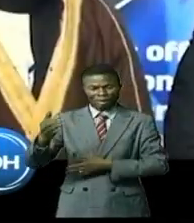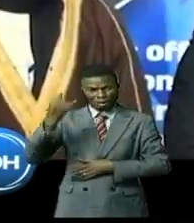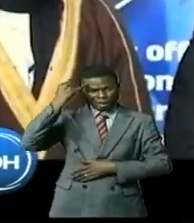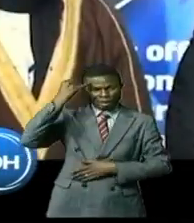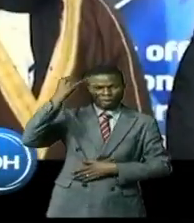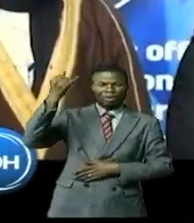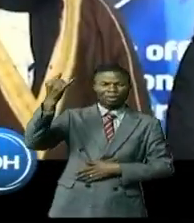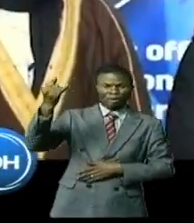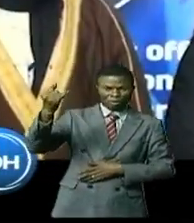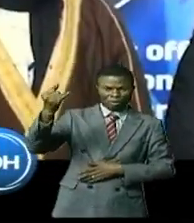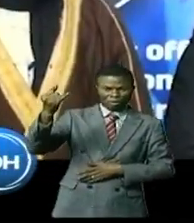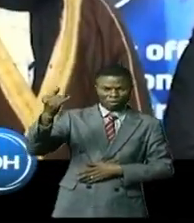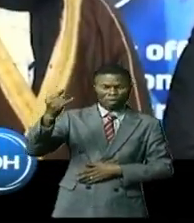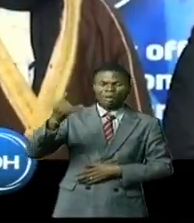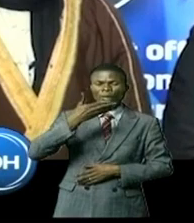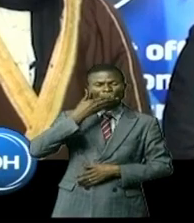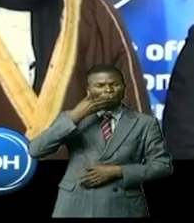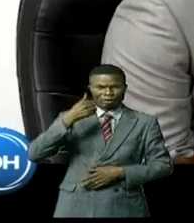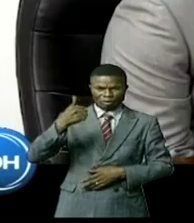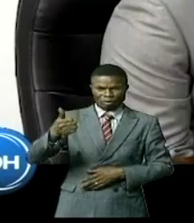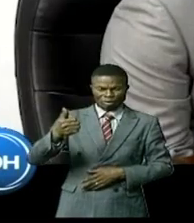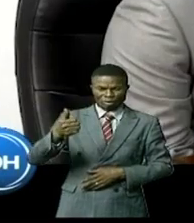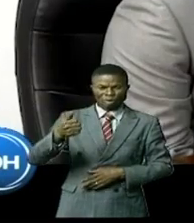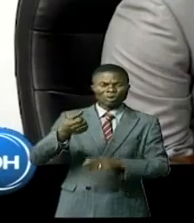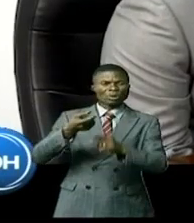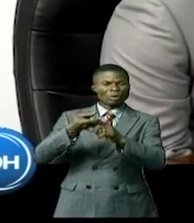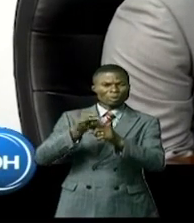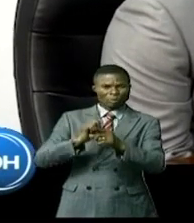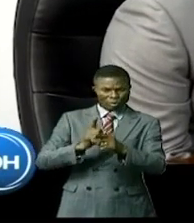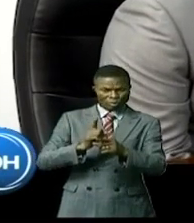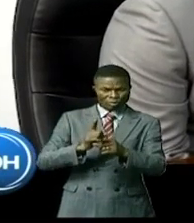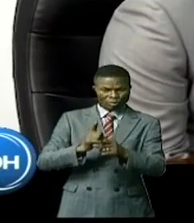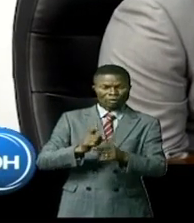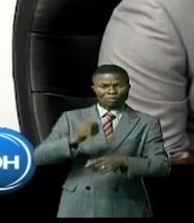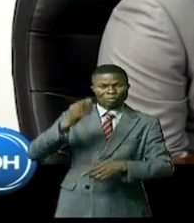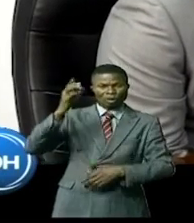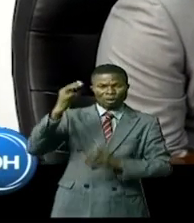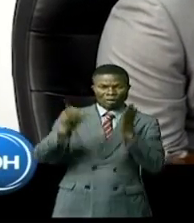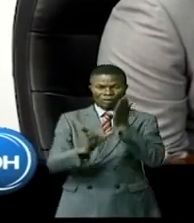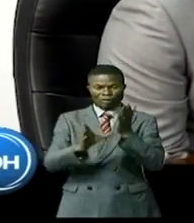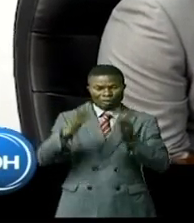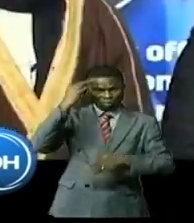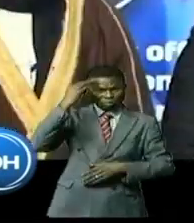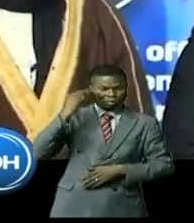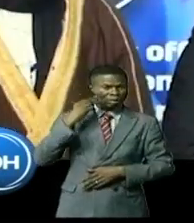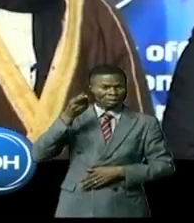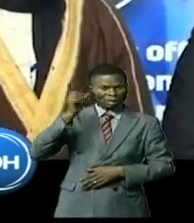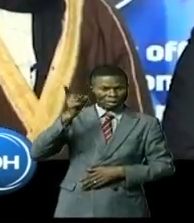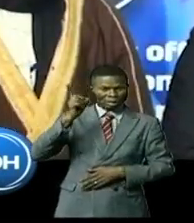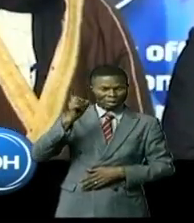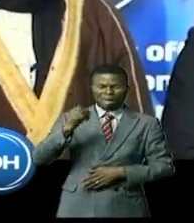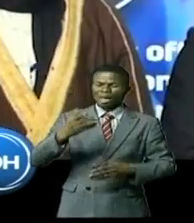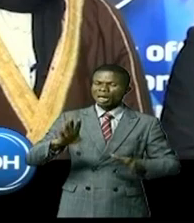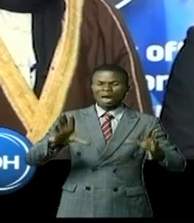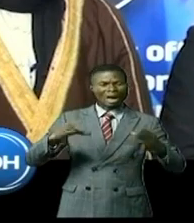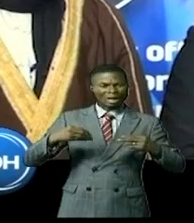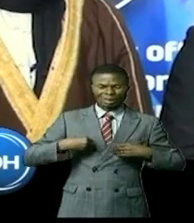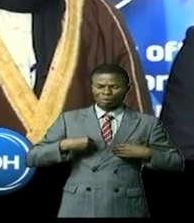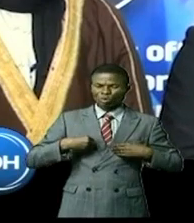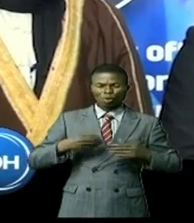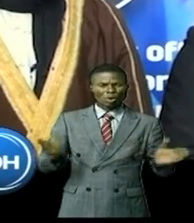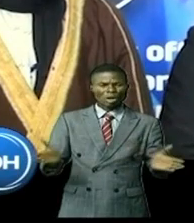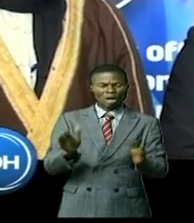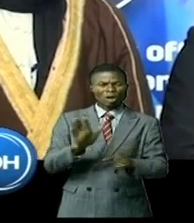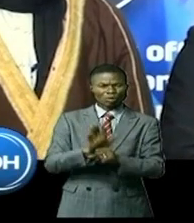initiatives courageuses qui viennent du vice-premier ministre sont allouées à leur